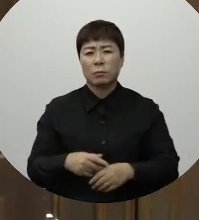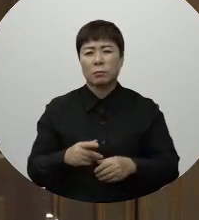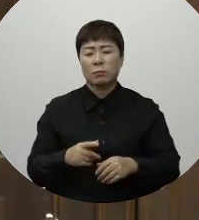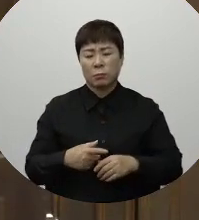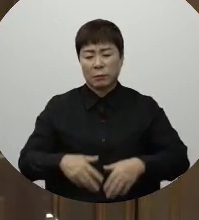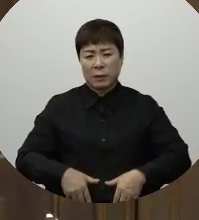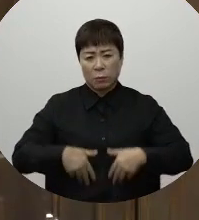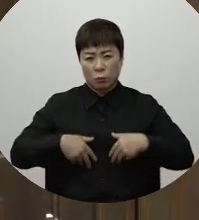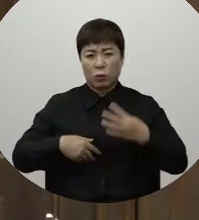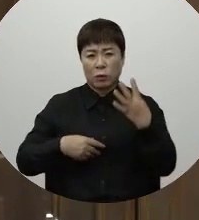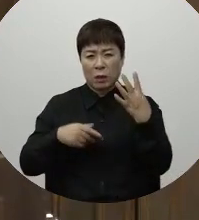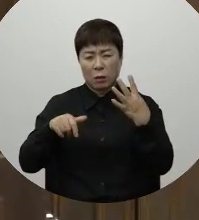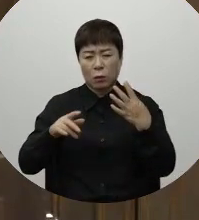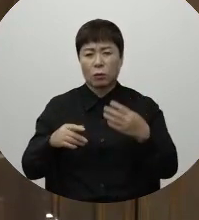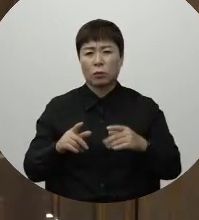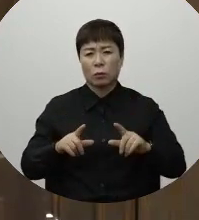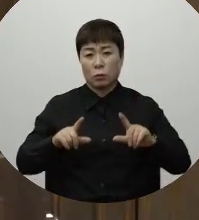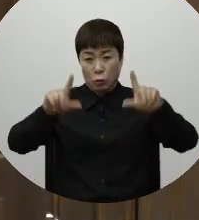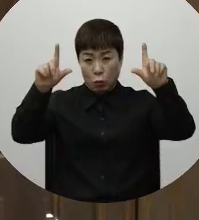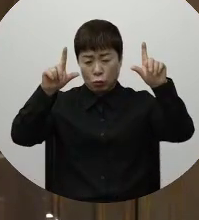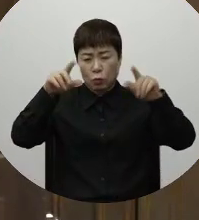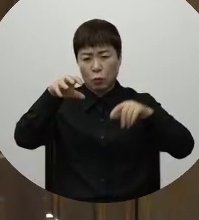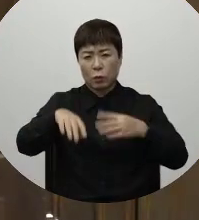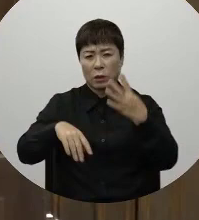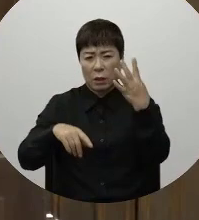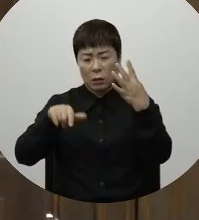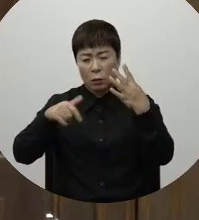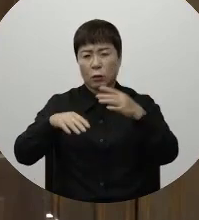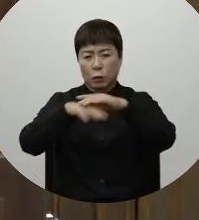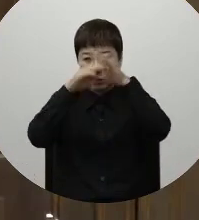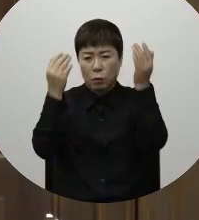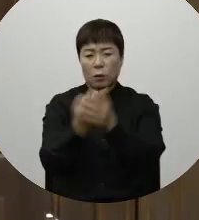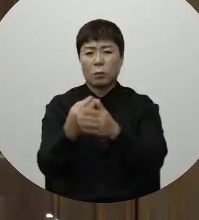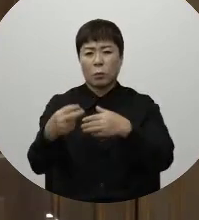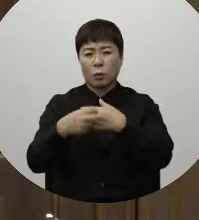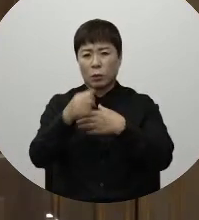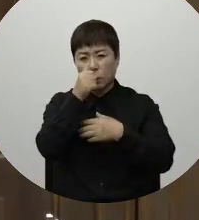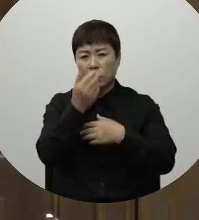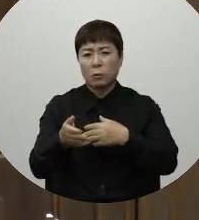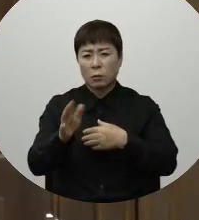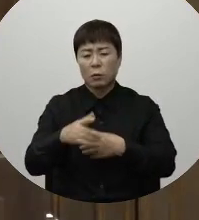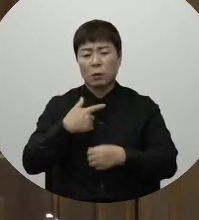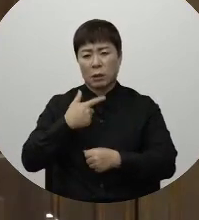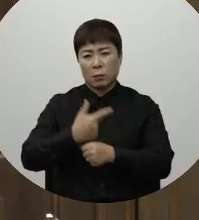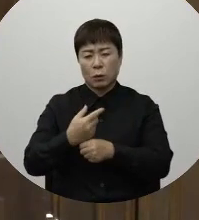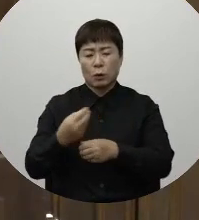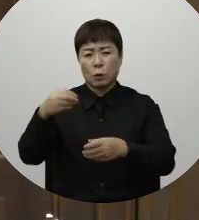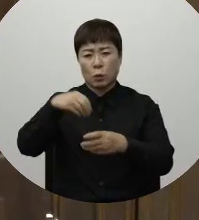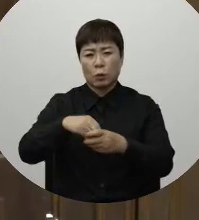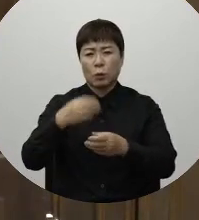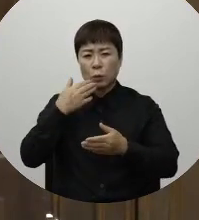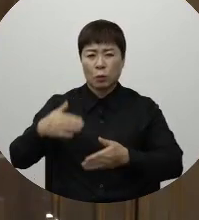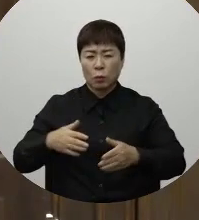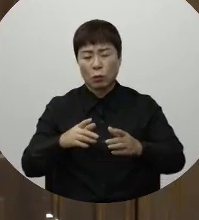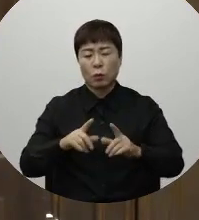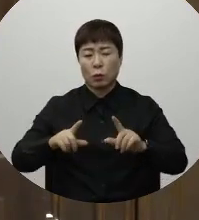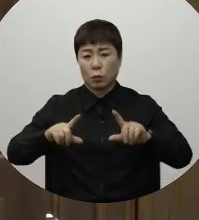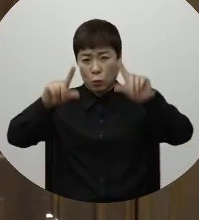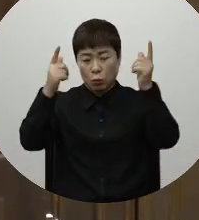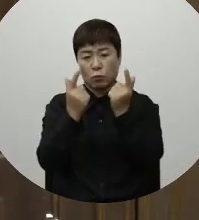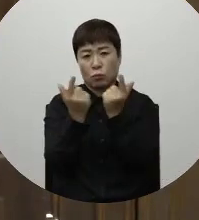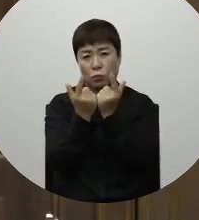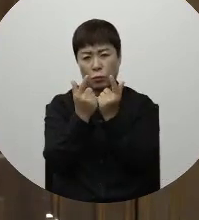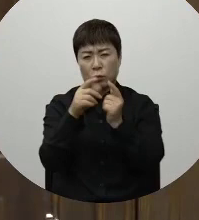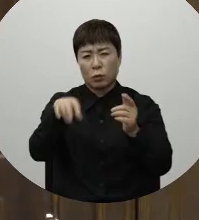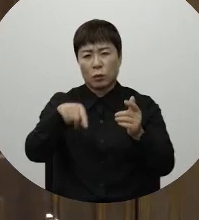4개소, 서북권의 4개소의 상급 종합병원이 있지만 남양주가 속한 경기 동북부권에는